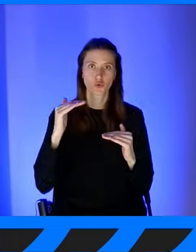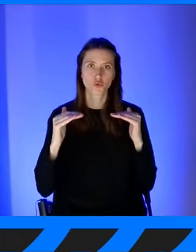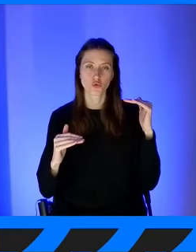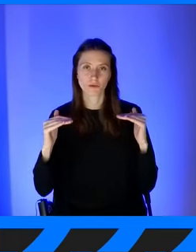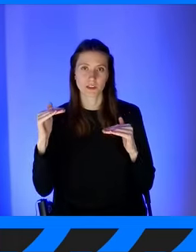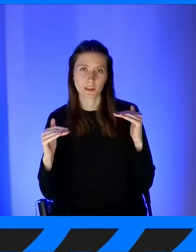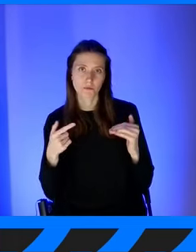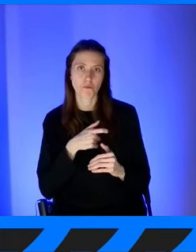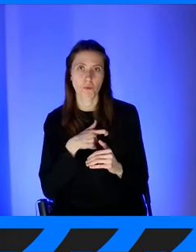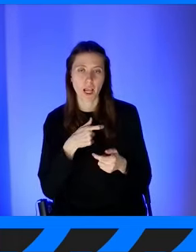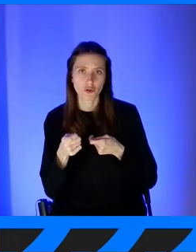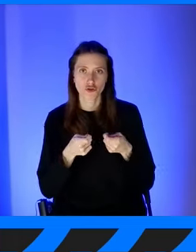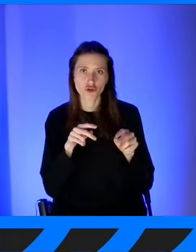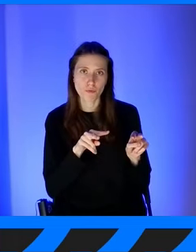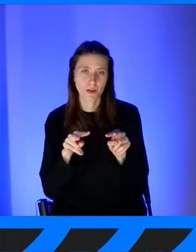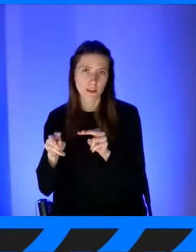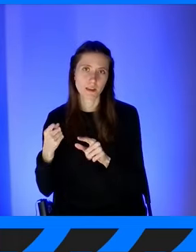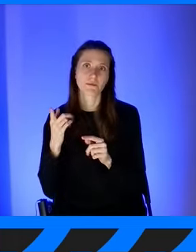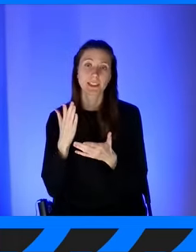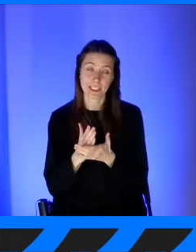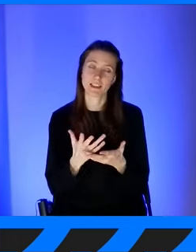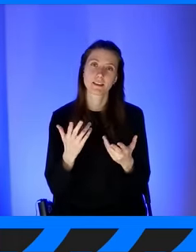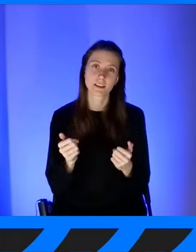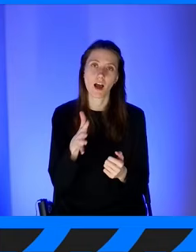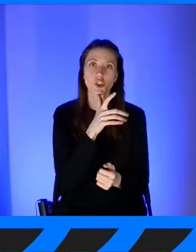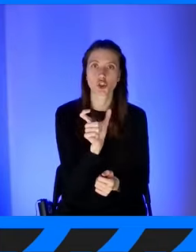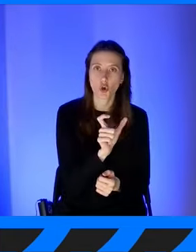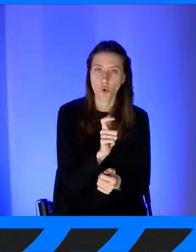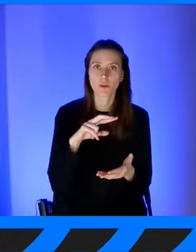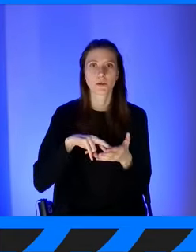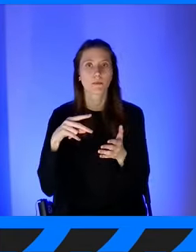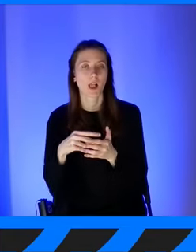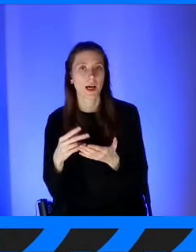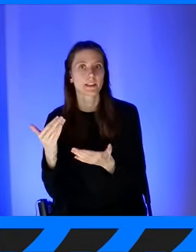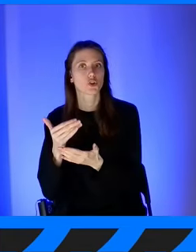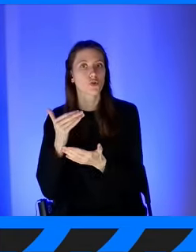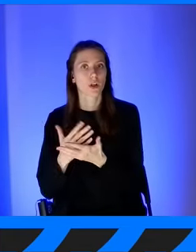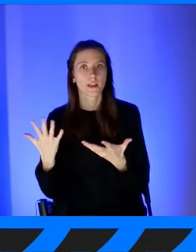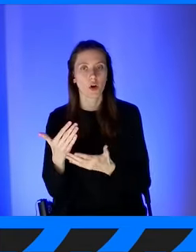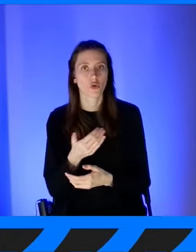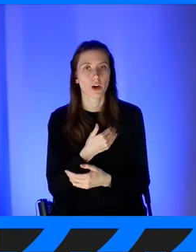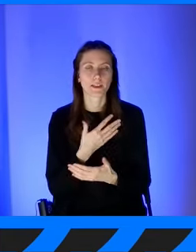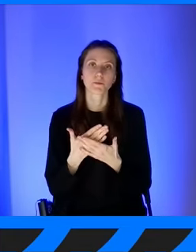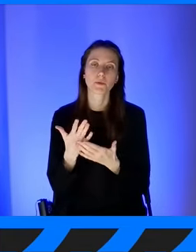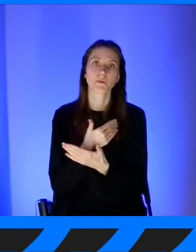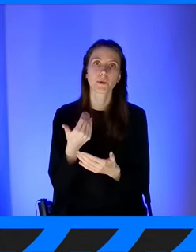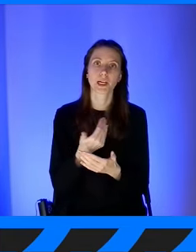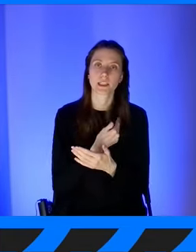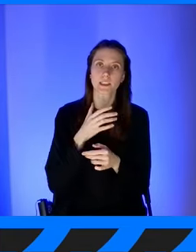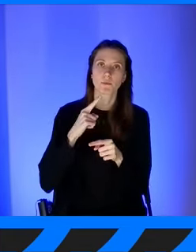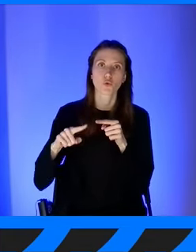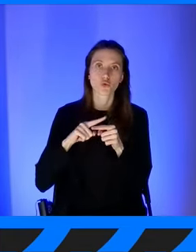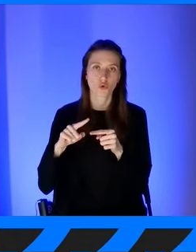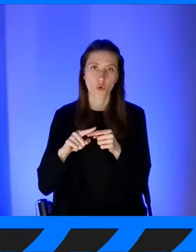оцифрованные есть там сроки планы то есть там получение результата который мы хотим например там ускорить там поставку контента нам на